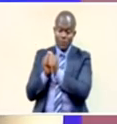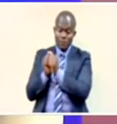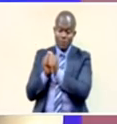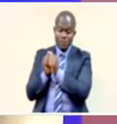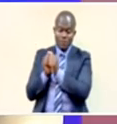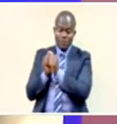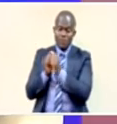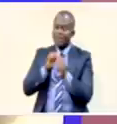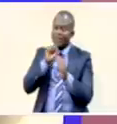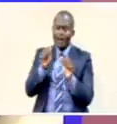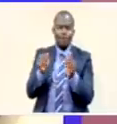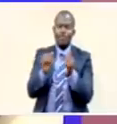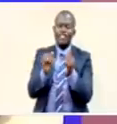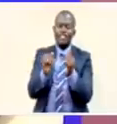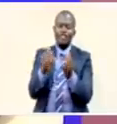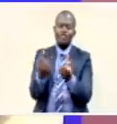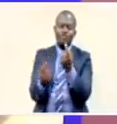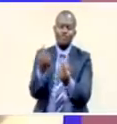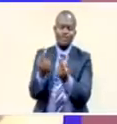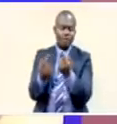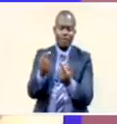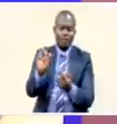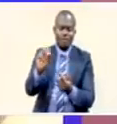ntabwo umukinisha umuriro kuko